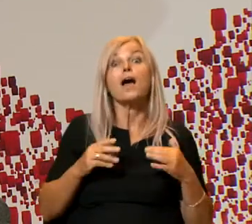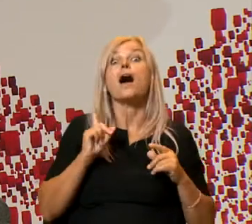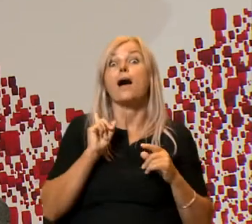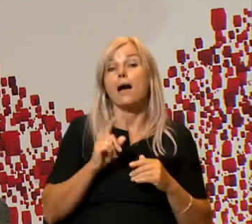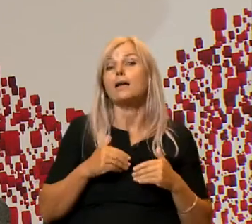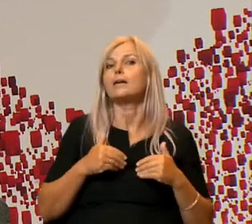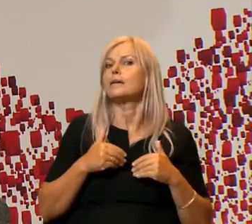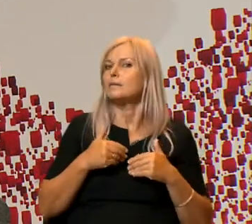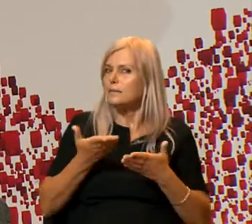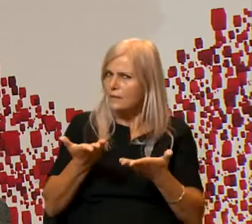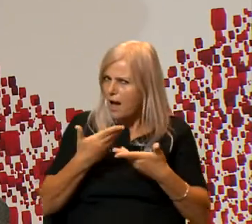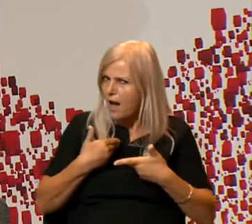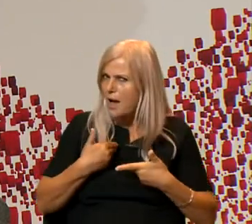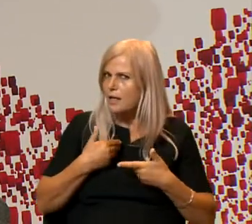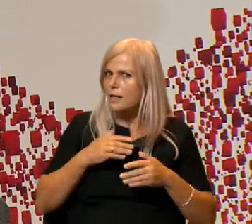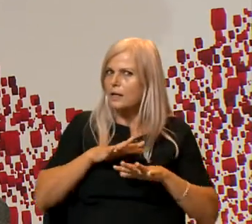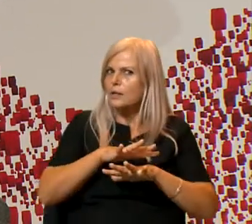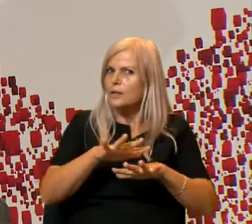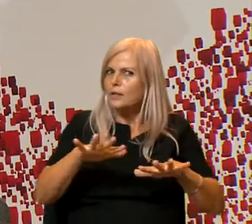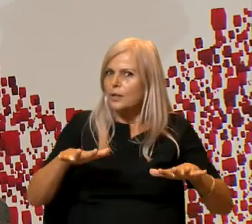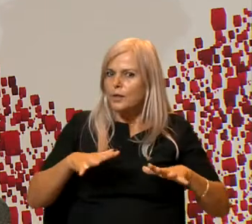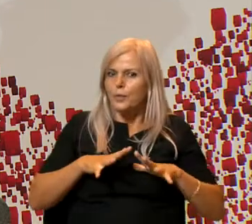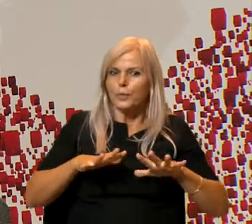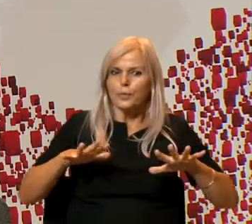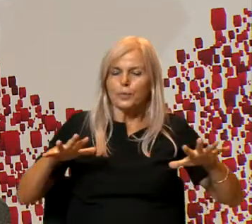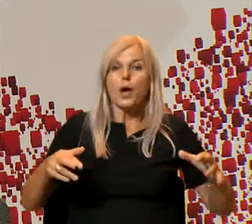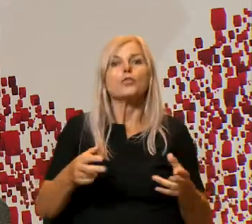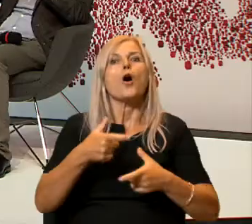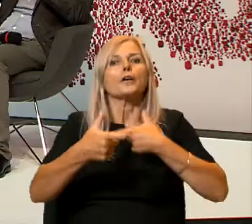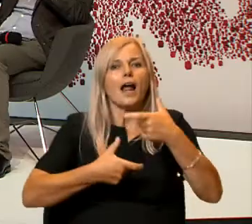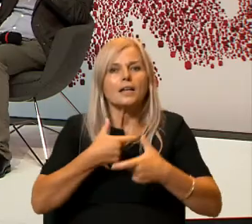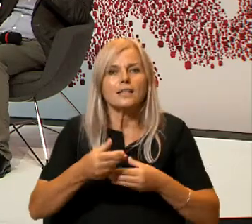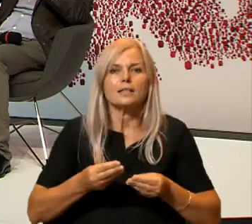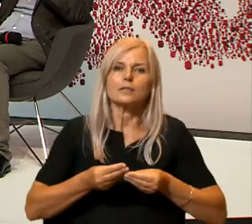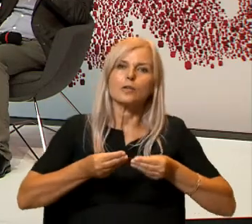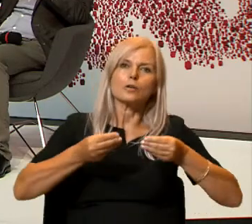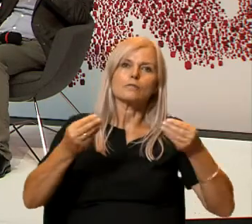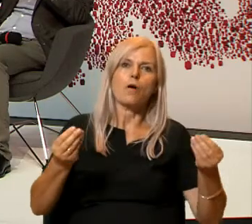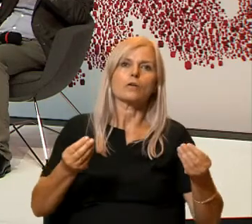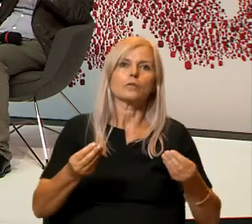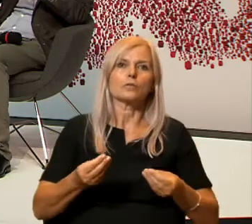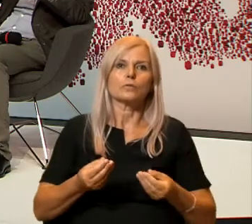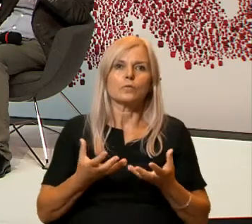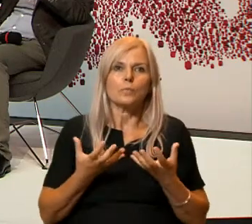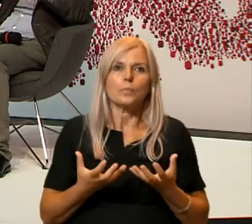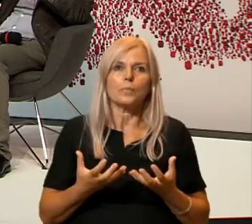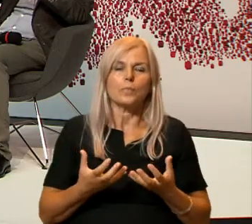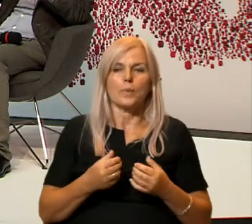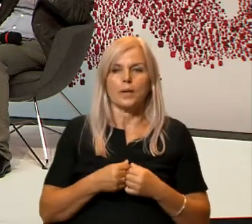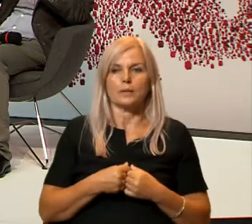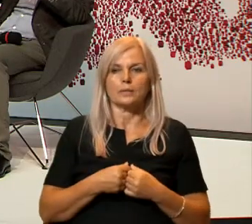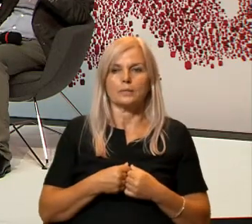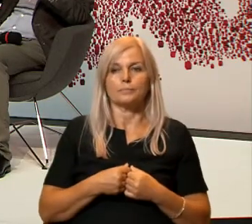rodzaj przestrzeni do oddechu i do realizacji także własnych pragnień? Tak, myślę, że